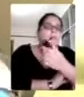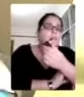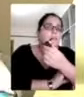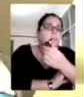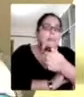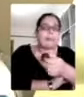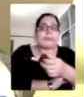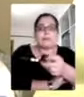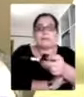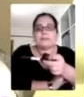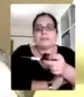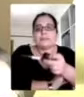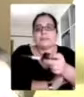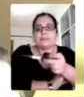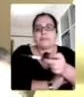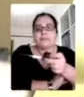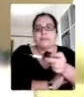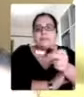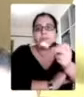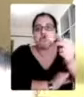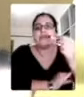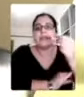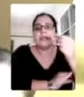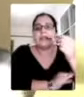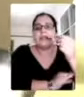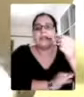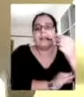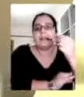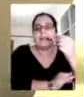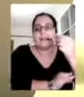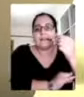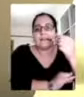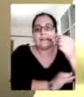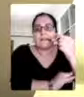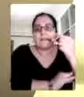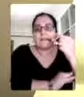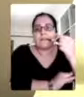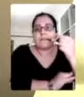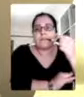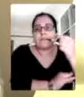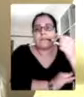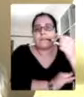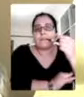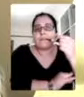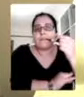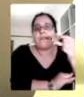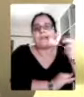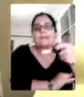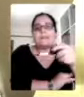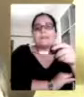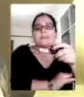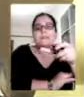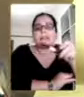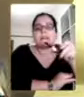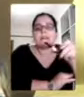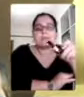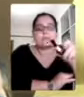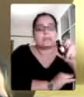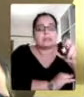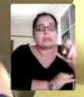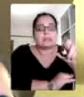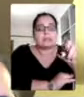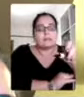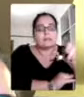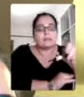zaman benzin kokusu geliyor benim ağzıma. Evet. O sebepten dolayı ben şahsen tercih etmiyorum. Onu kullanacağına çakmak şey, bir kullan